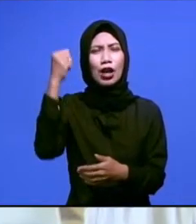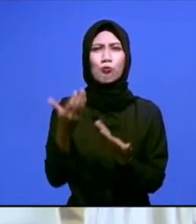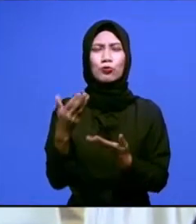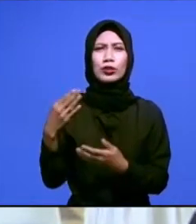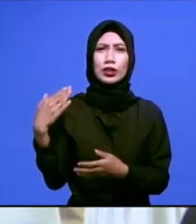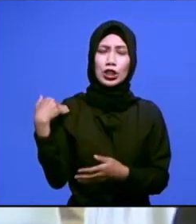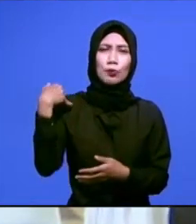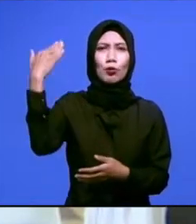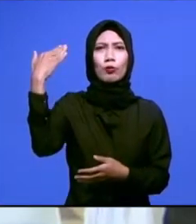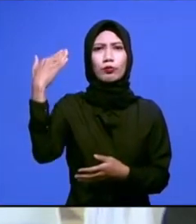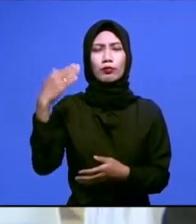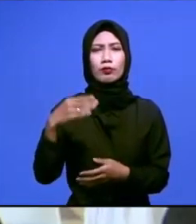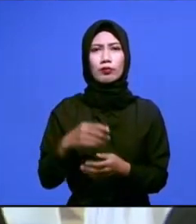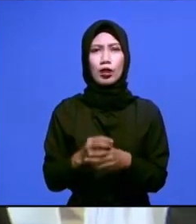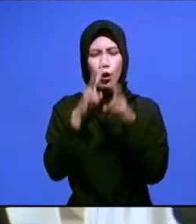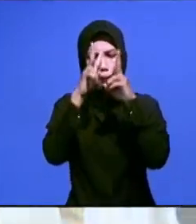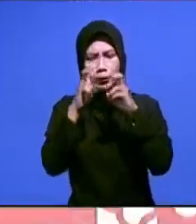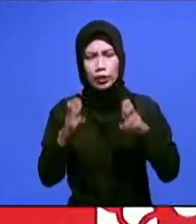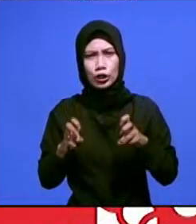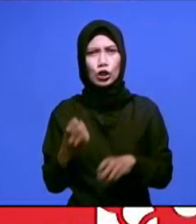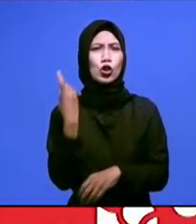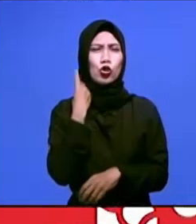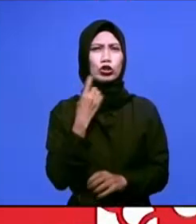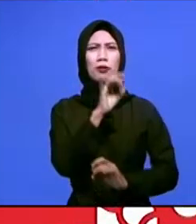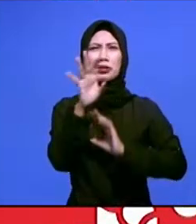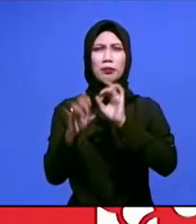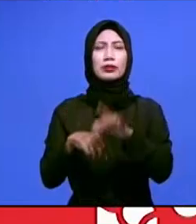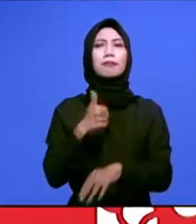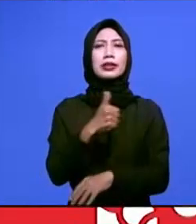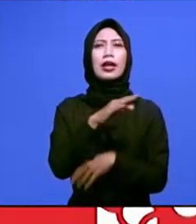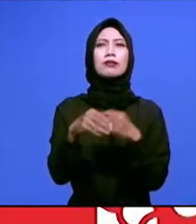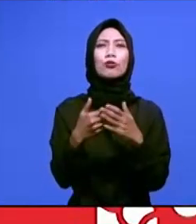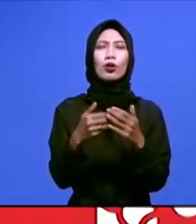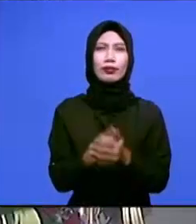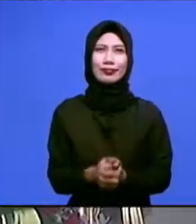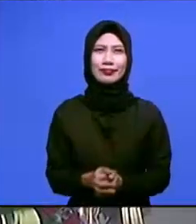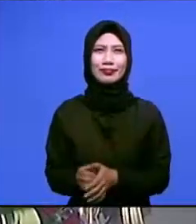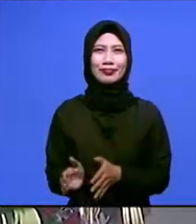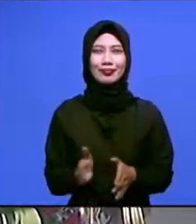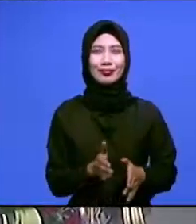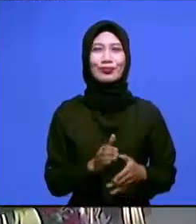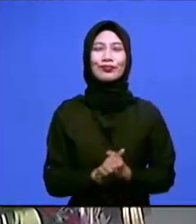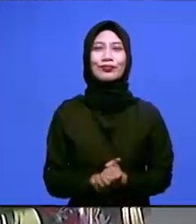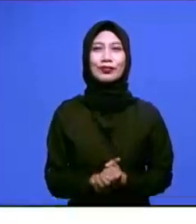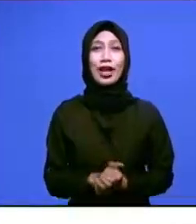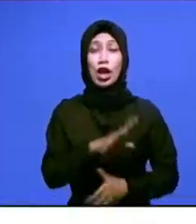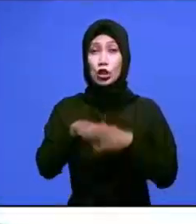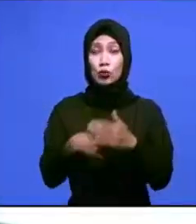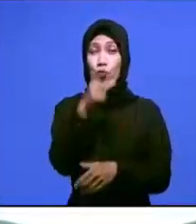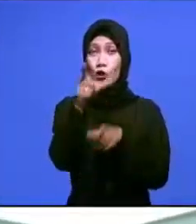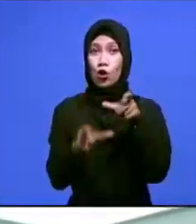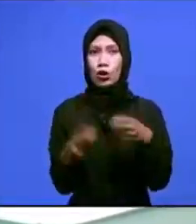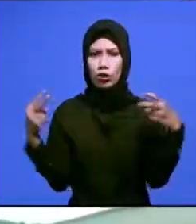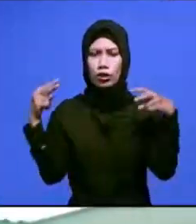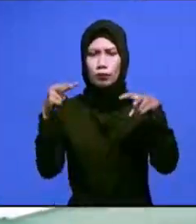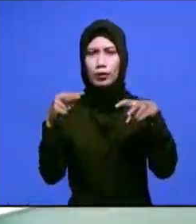bisa jadi profesor, bisa jadi dokter, apa-apa. Tak ketinggalan, para peserta upacara virtual juga tampil